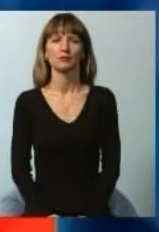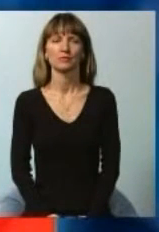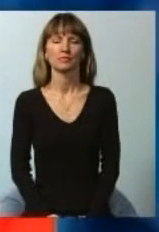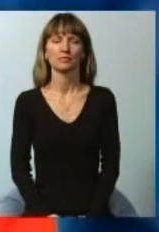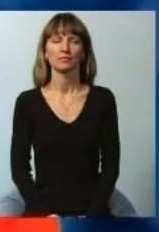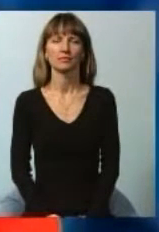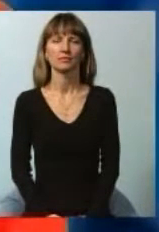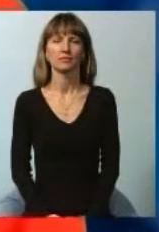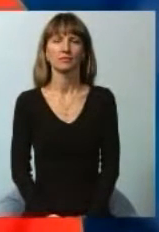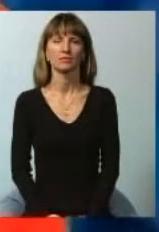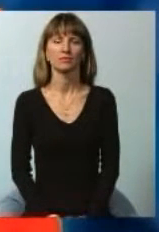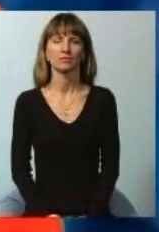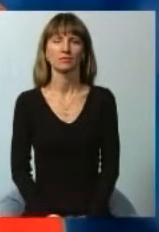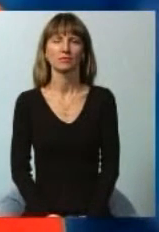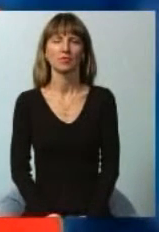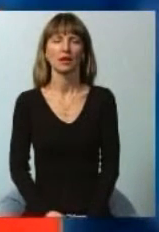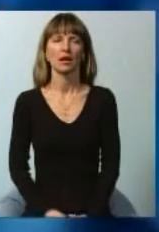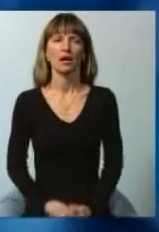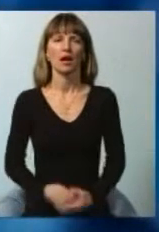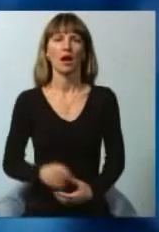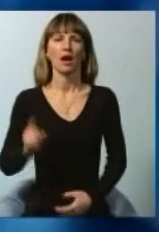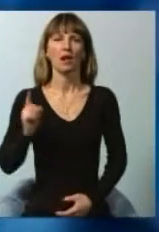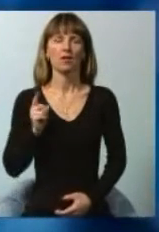Раз охраняют собаки.